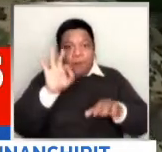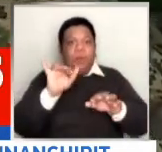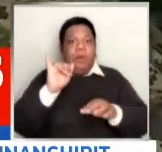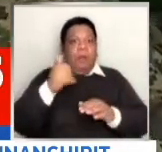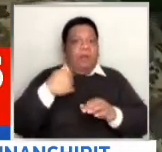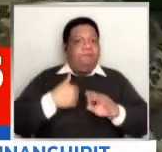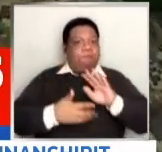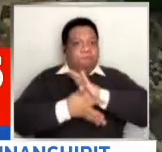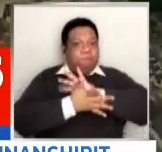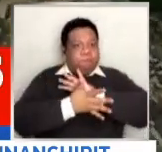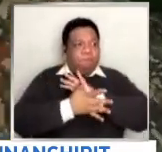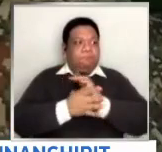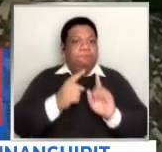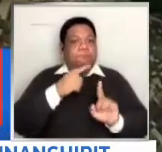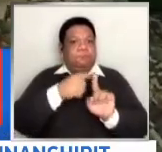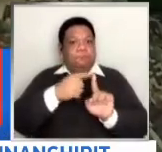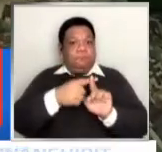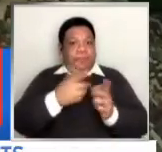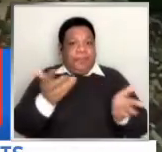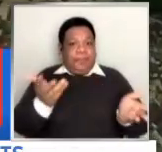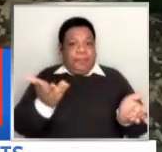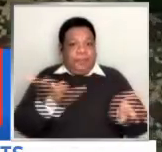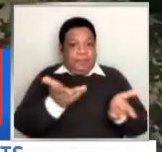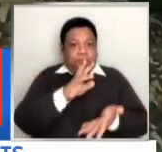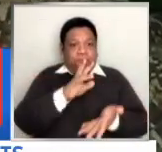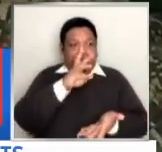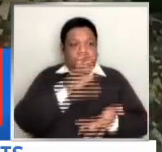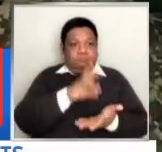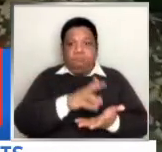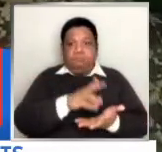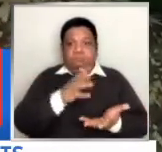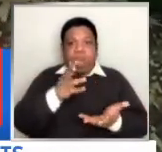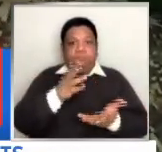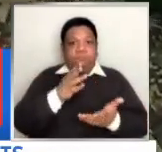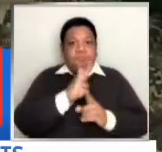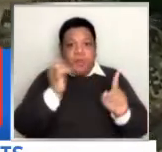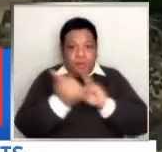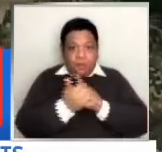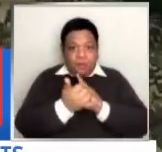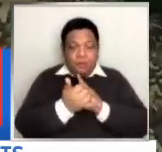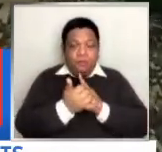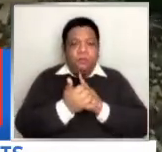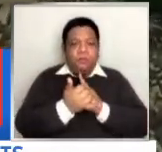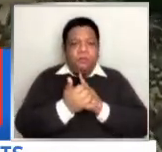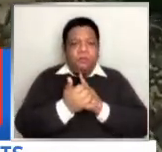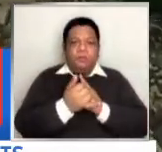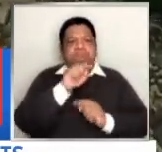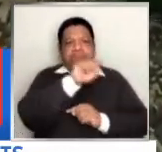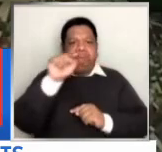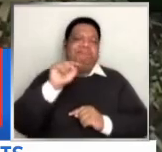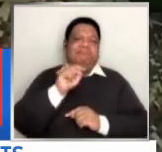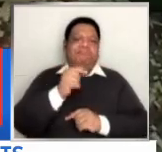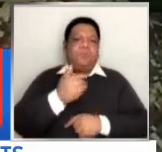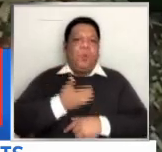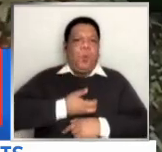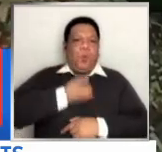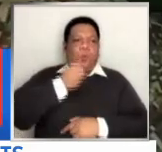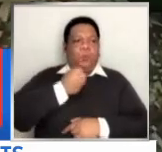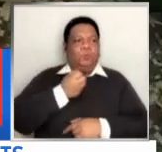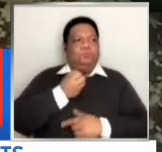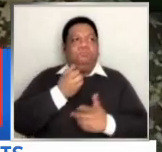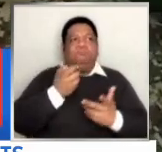mga positive dito sa na positive sa COVID, ay sila-sila po. Nagkaroon sila ng